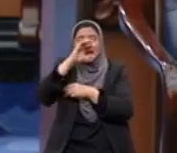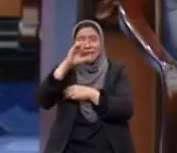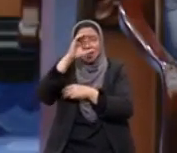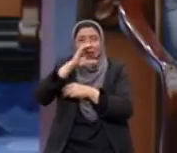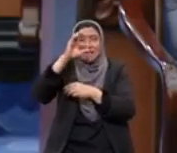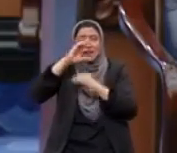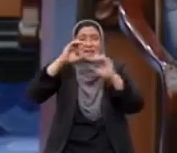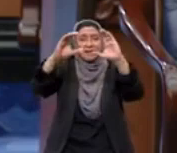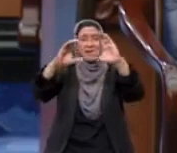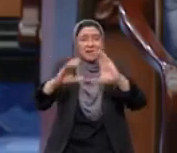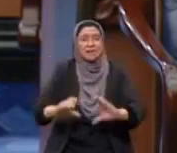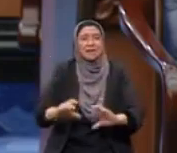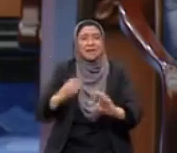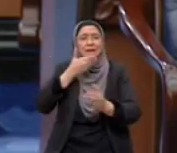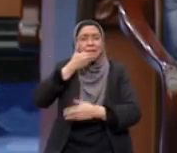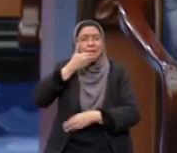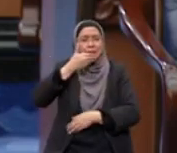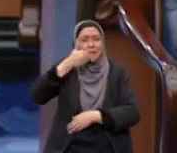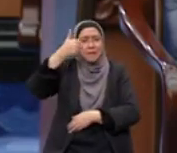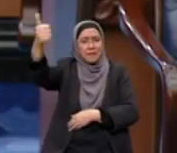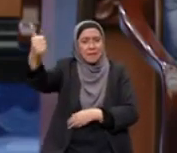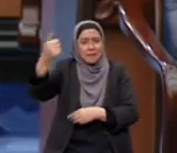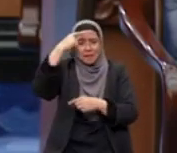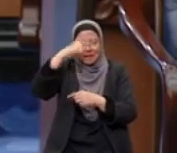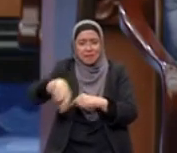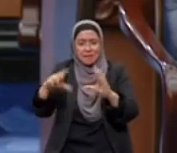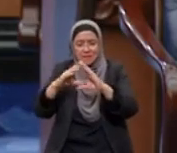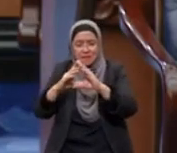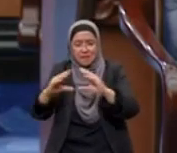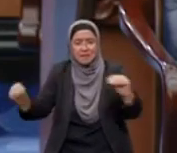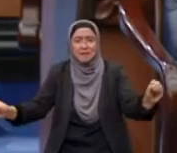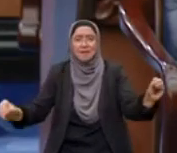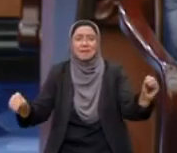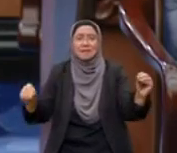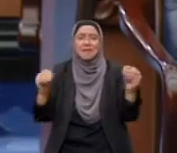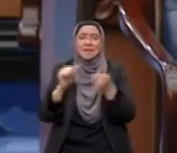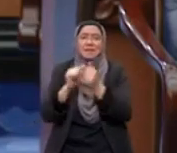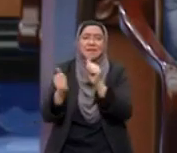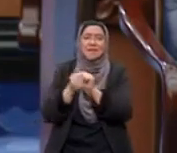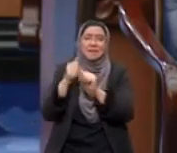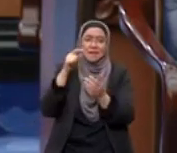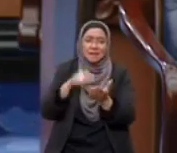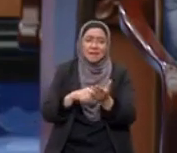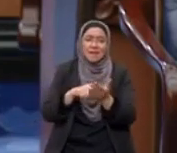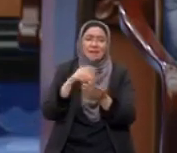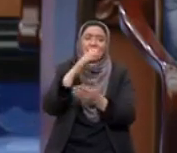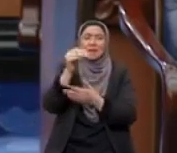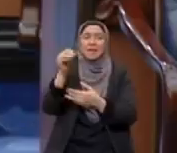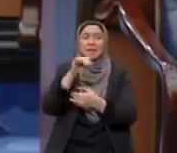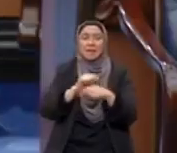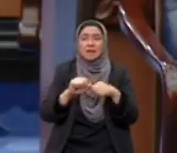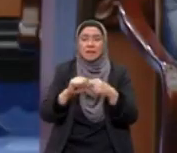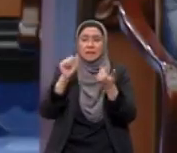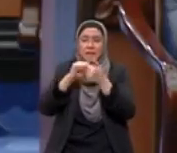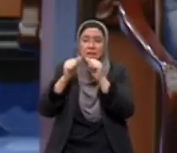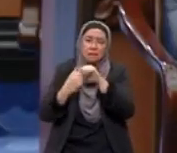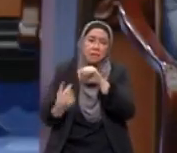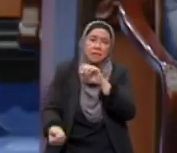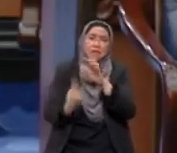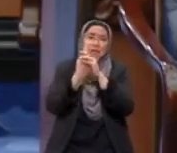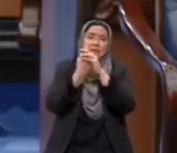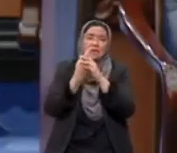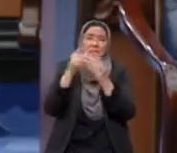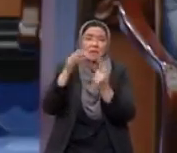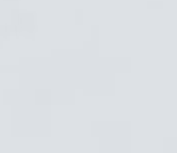isu ini dan bagaimana untuk kita mencari jalan yang terbaik bagi menguktamatkan isu-isu Berbangkit terutamanya COC tadi